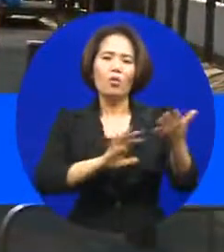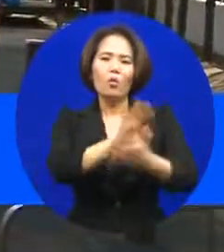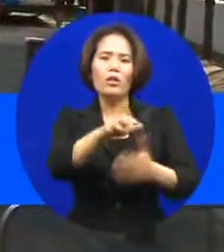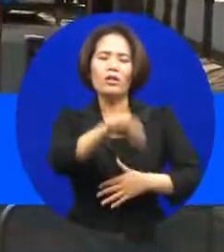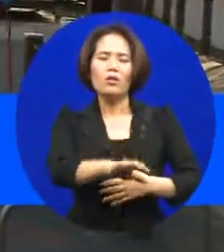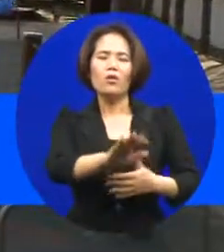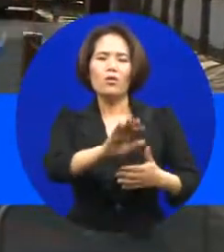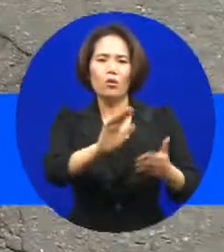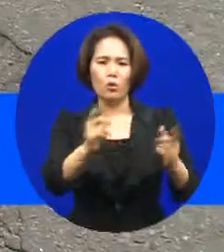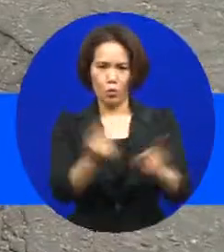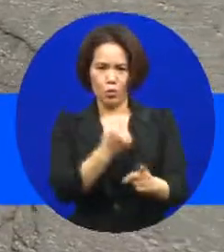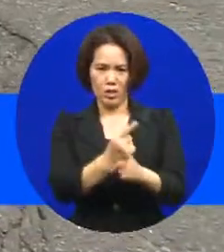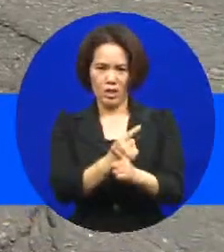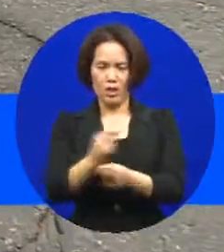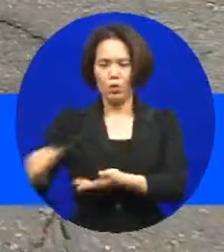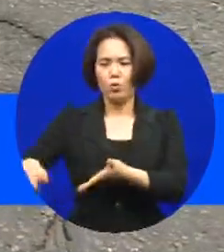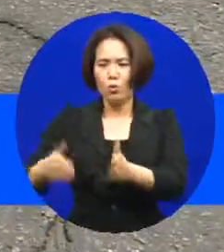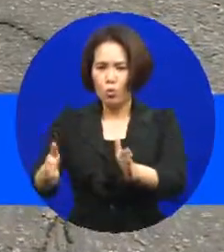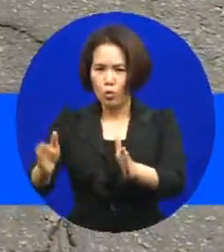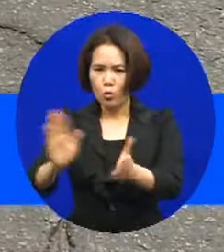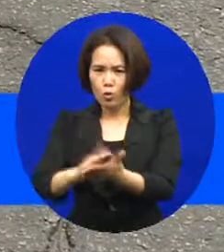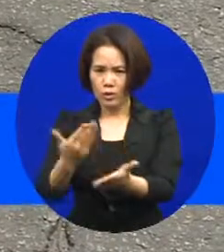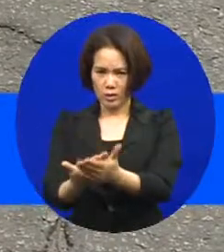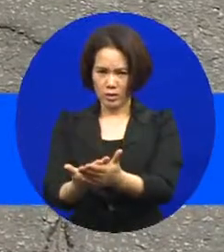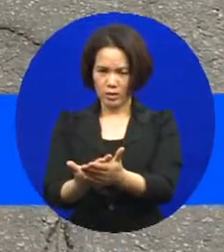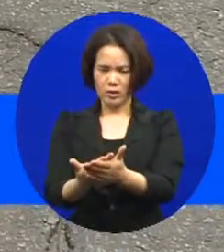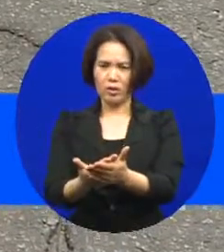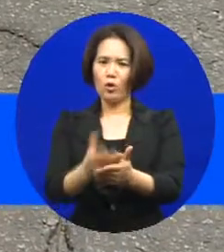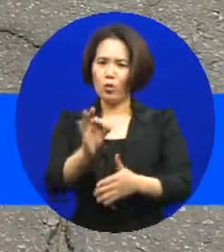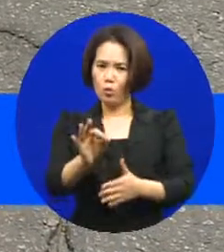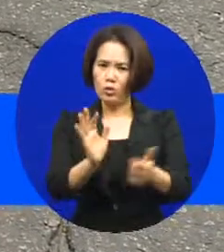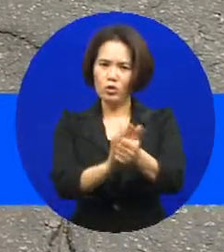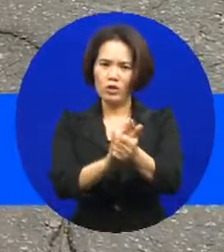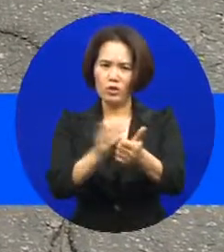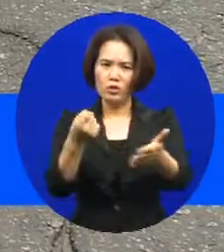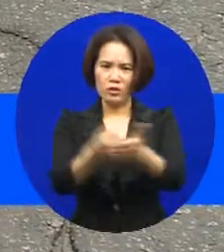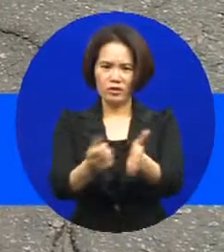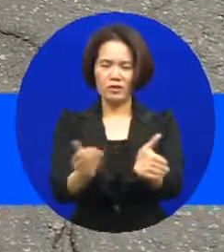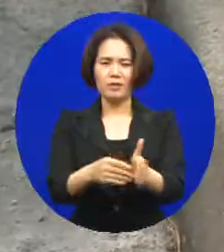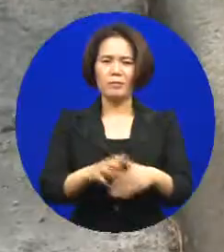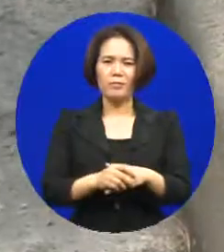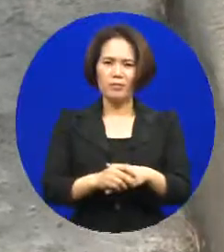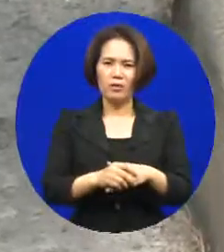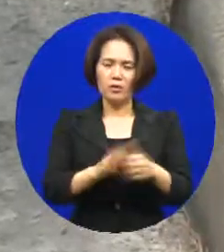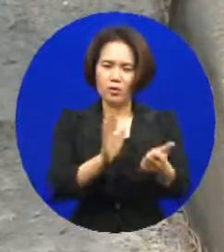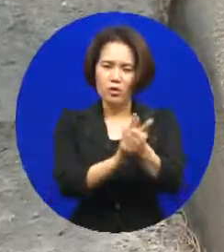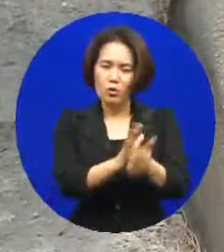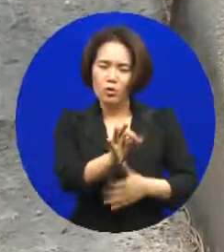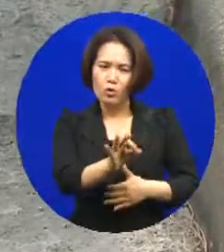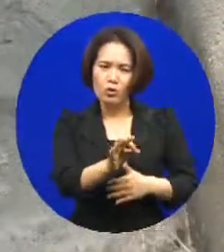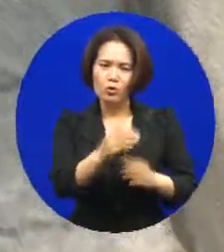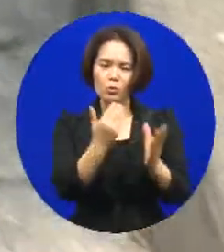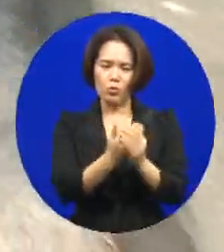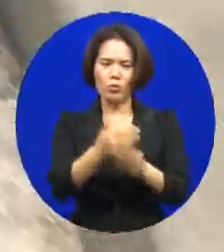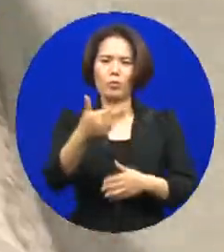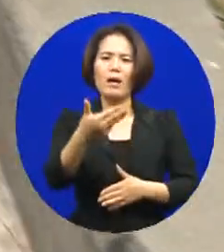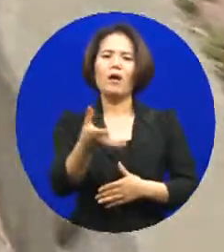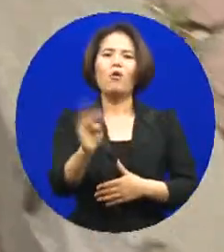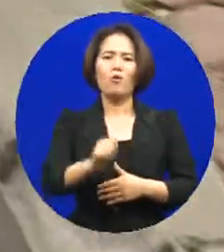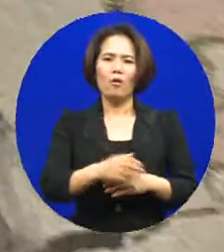놀이터 교체, 단지 내 도로 보수 등에 필요한 공사비 일부를 지원하기로 결정했습니다. 지원 규모는 총 8억